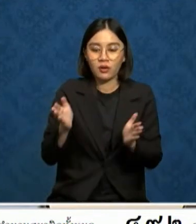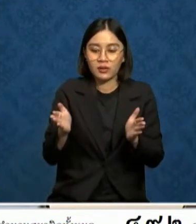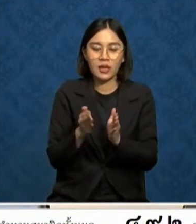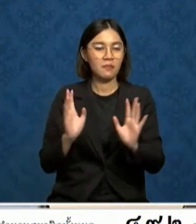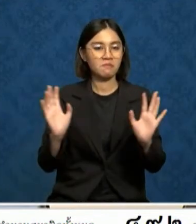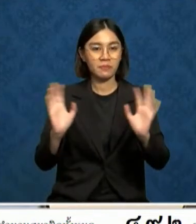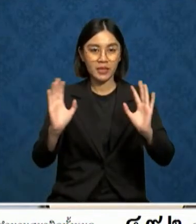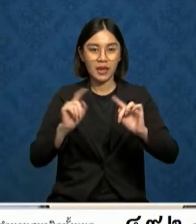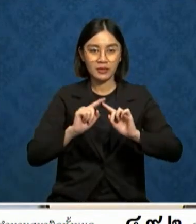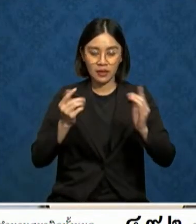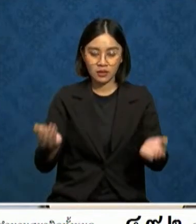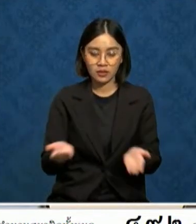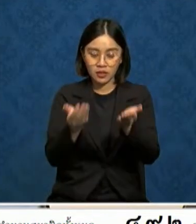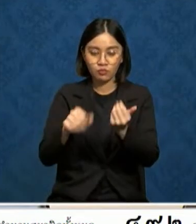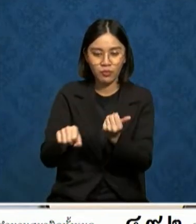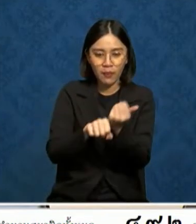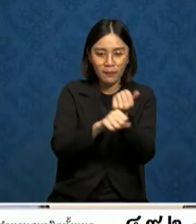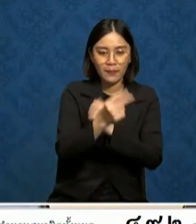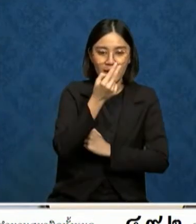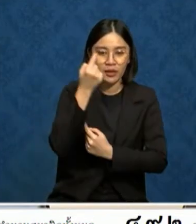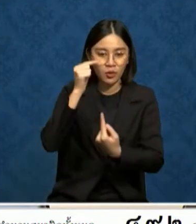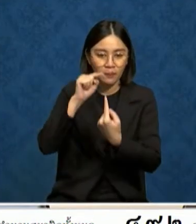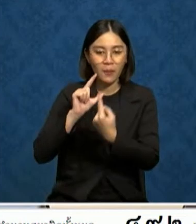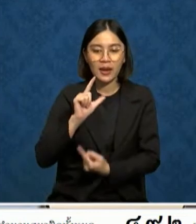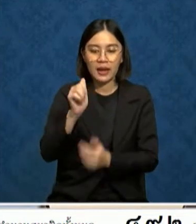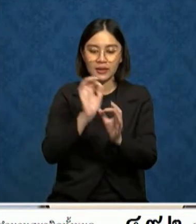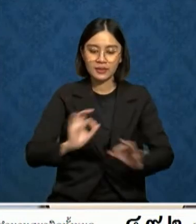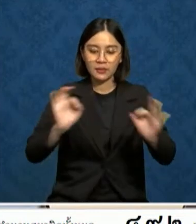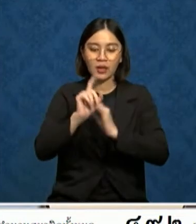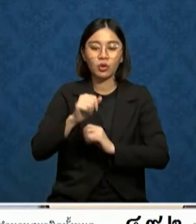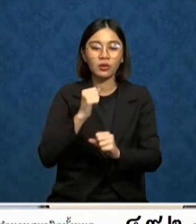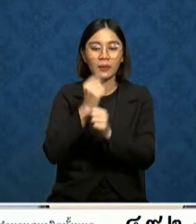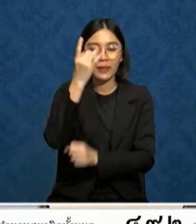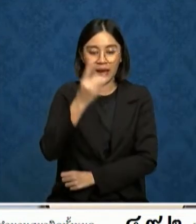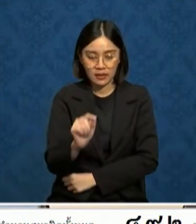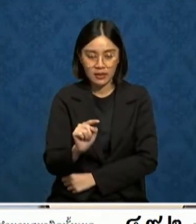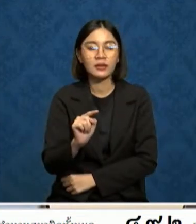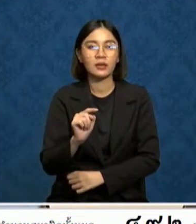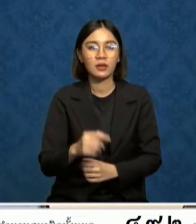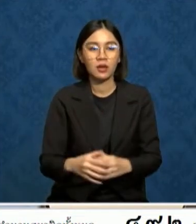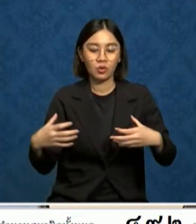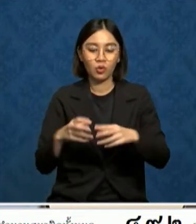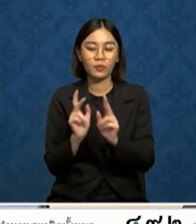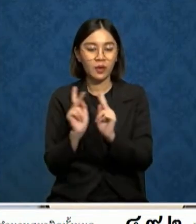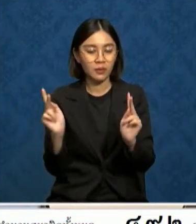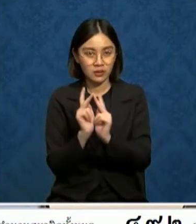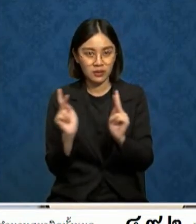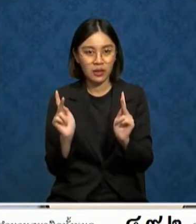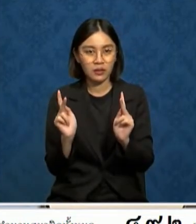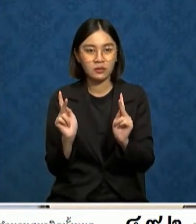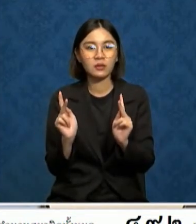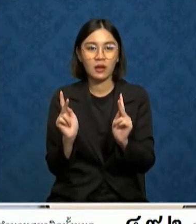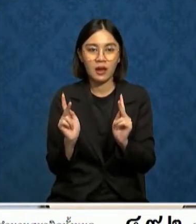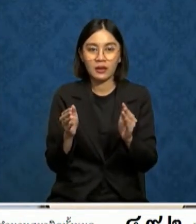ครับแต่เป็นการเสริมให้เห็นถึงเป้าหมายหลักที่ควรจะต้องทำเพราะฉะนั้นทางกรรมาธิการก็เ